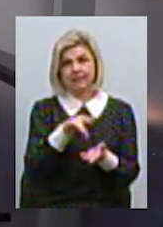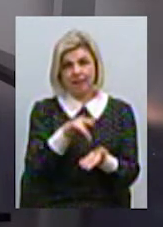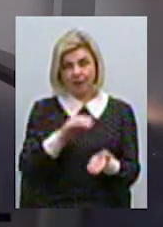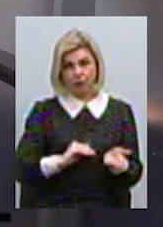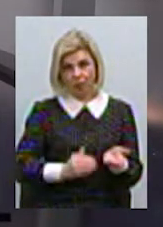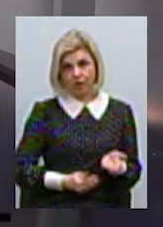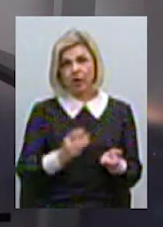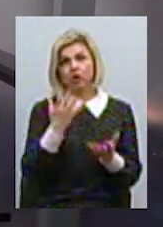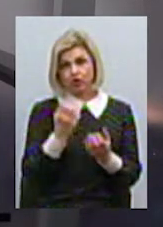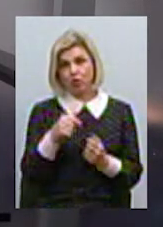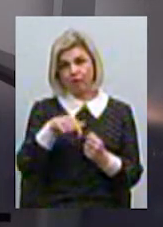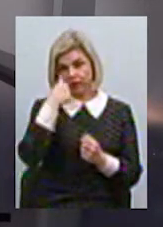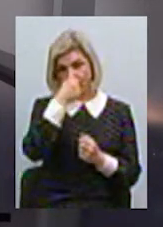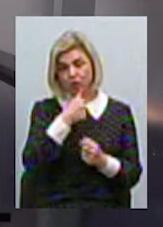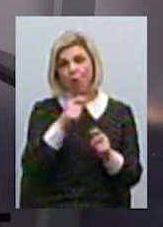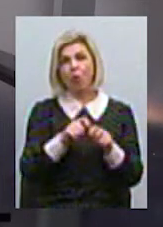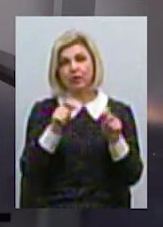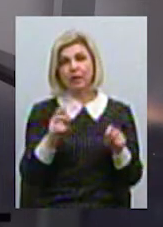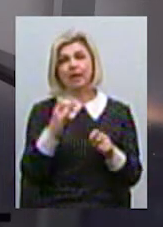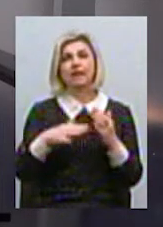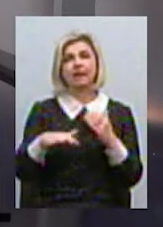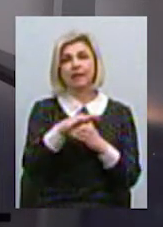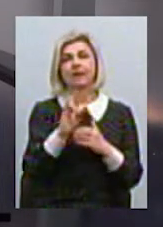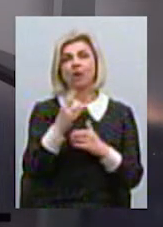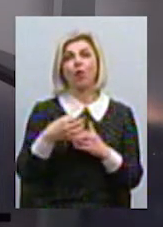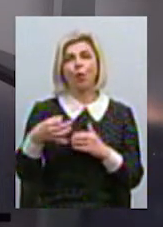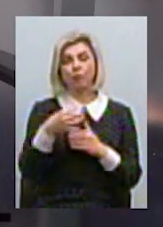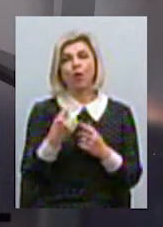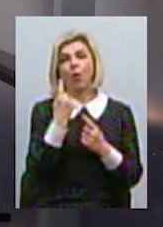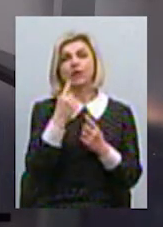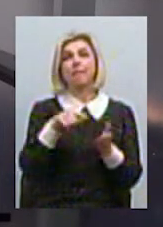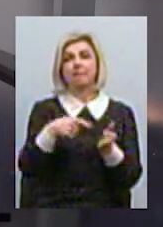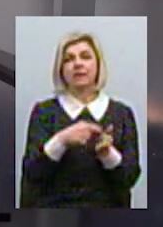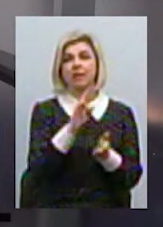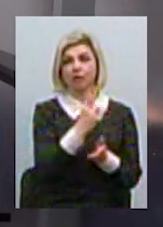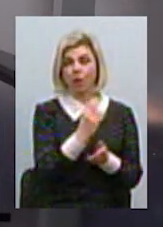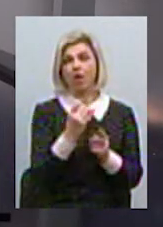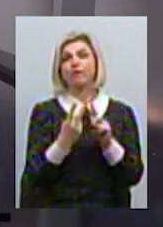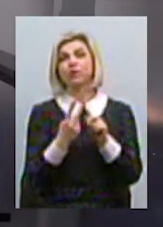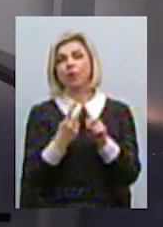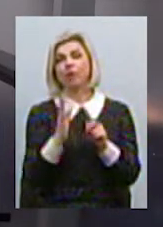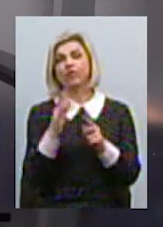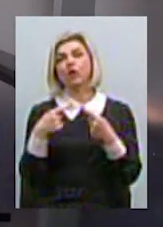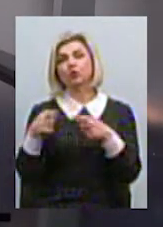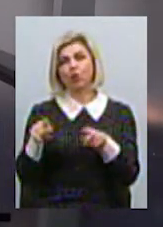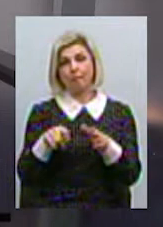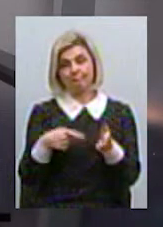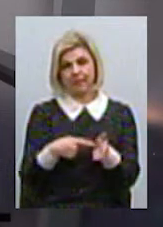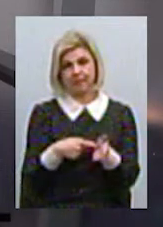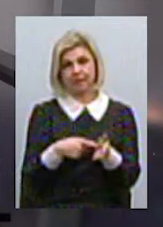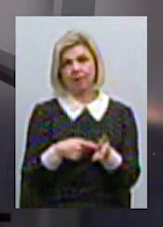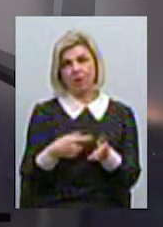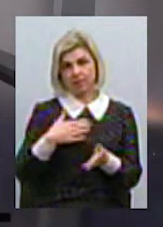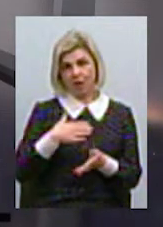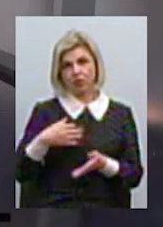два Open Space відкриємо на теренах Миколаївської області. Один ще буде в місті Миколаєві і один в іншому місті